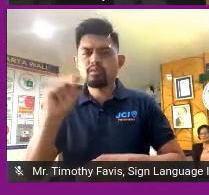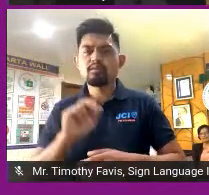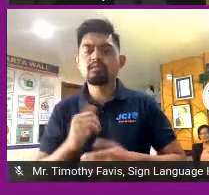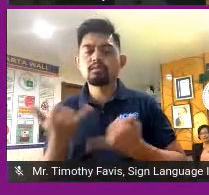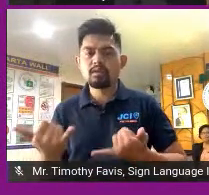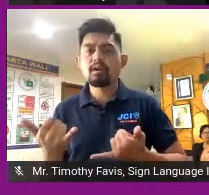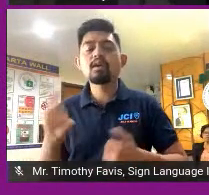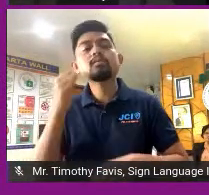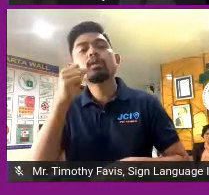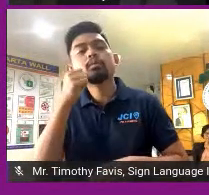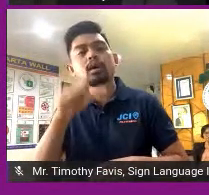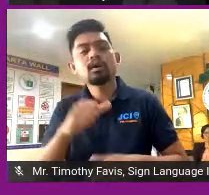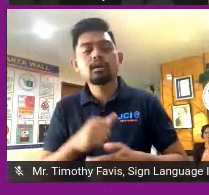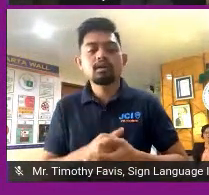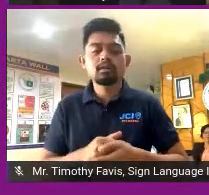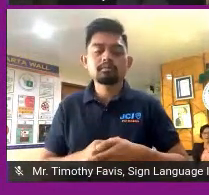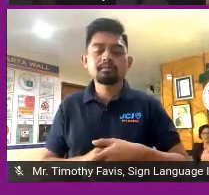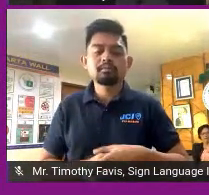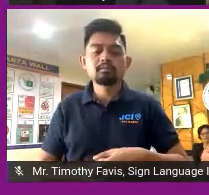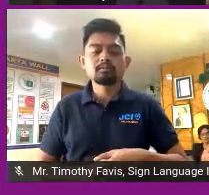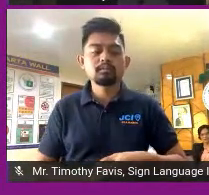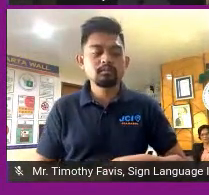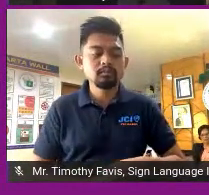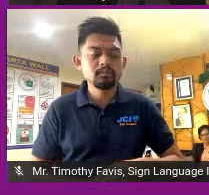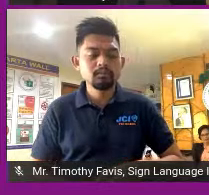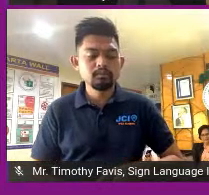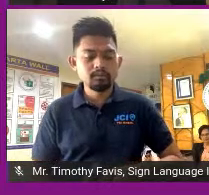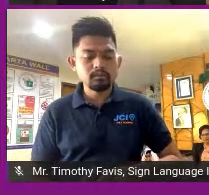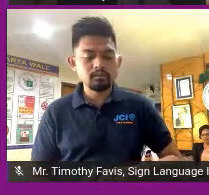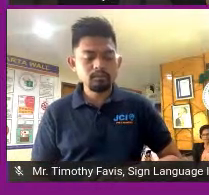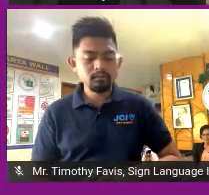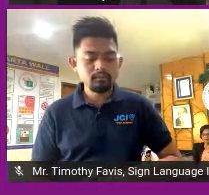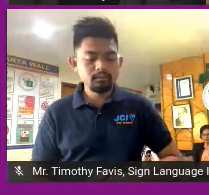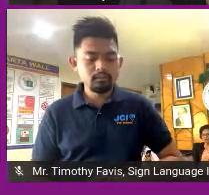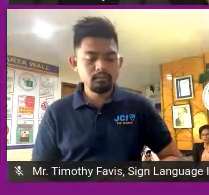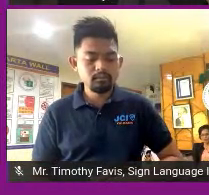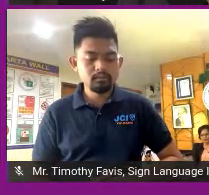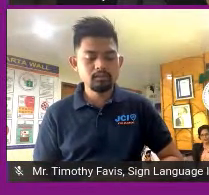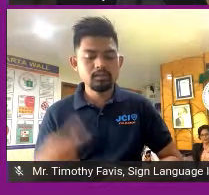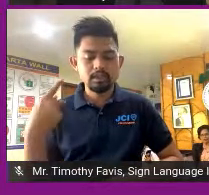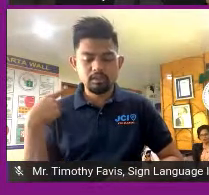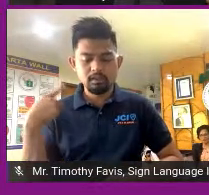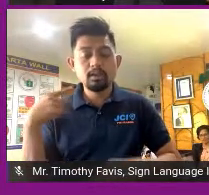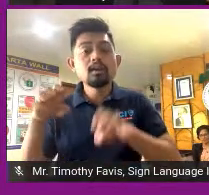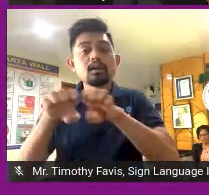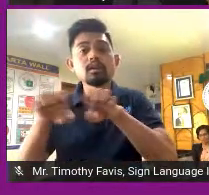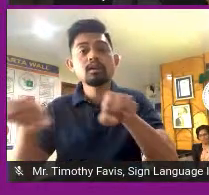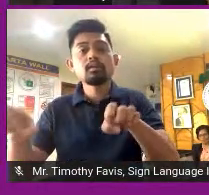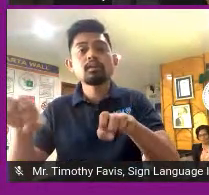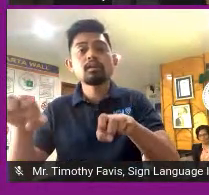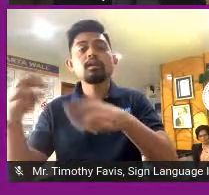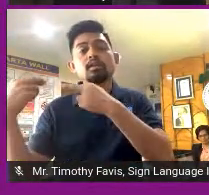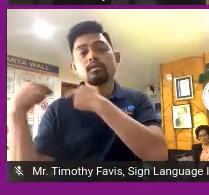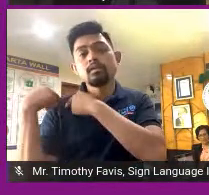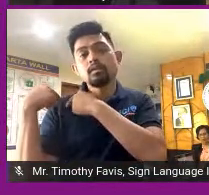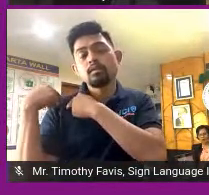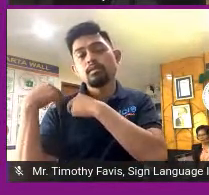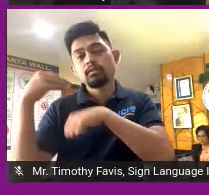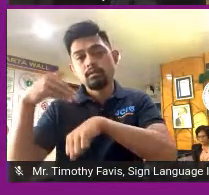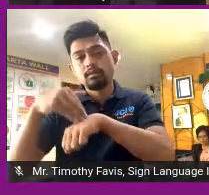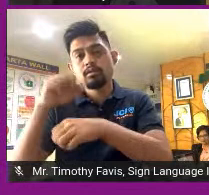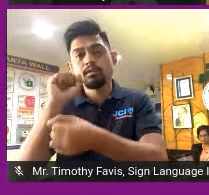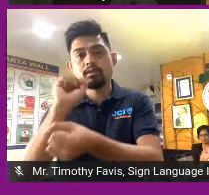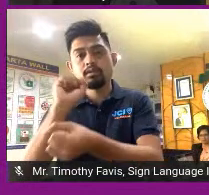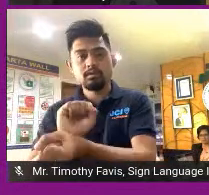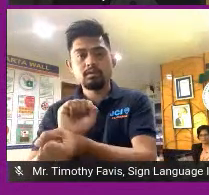laws natin, ay for favor sa mga lalaki. So there is an equal opportunity now for men and women at work and